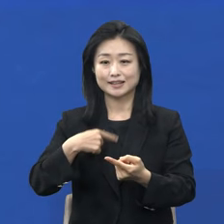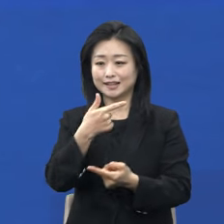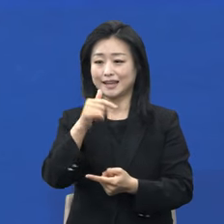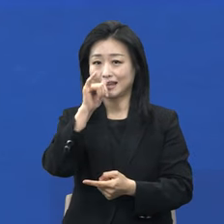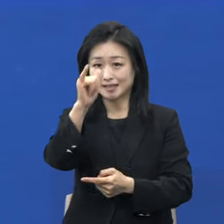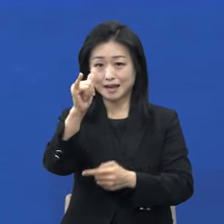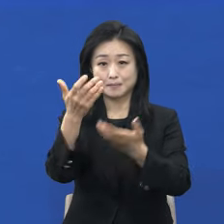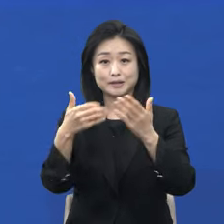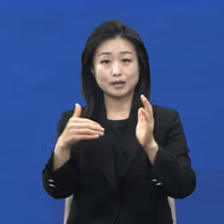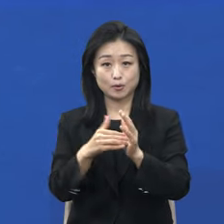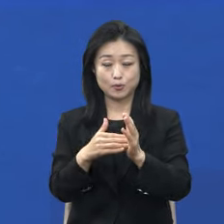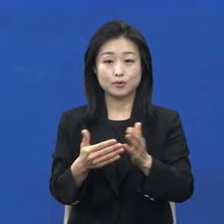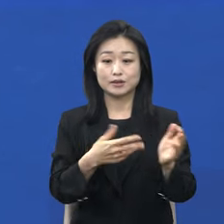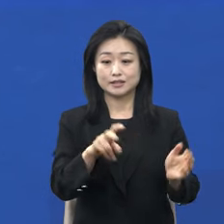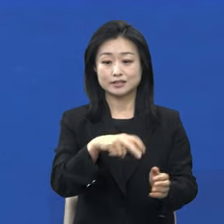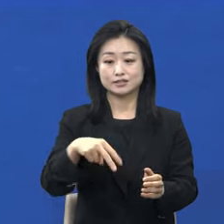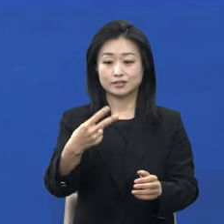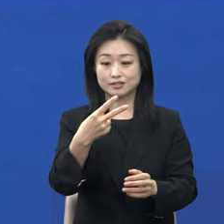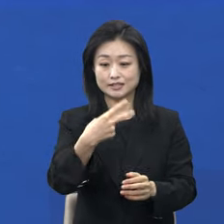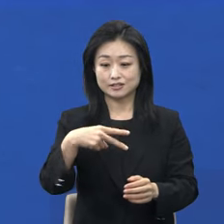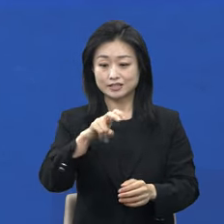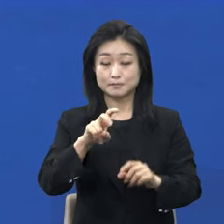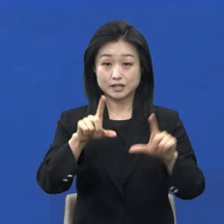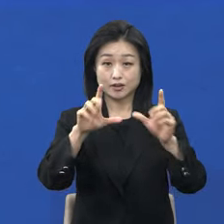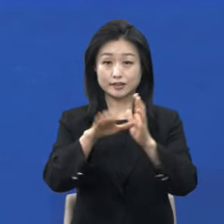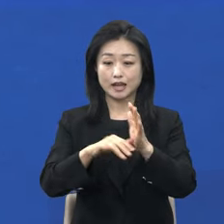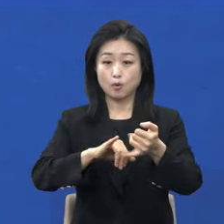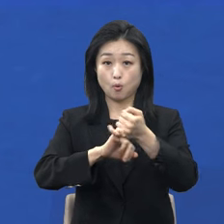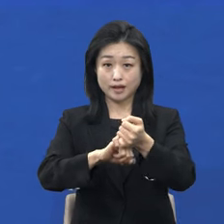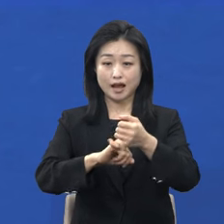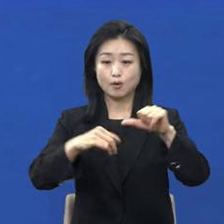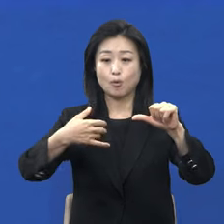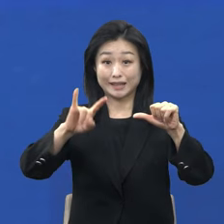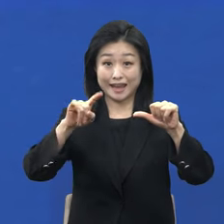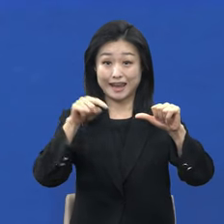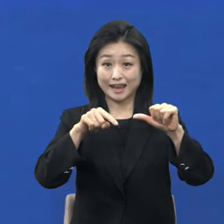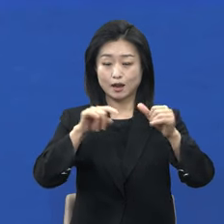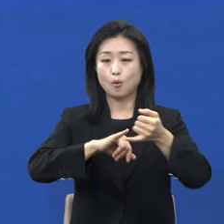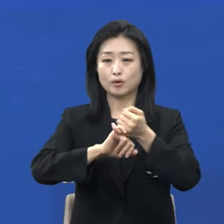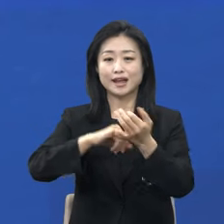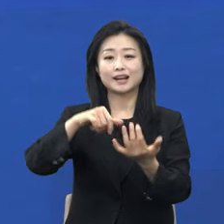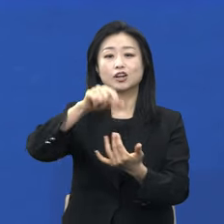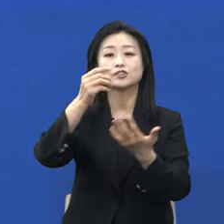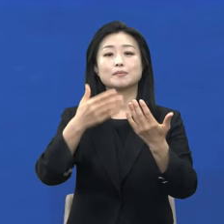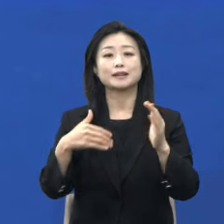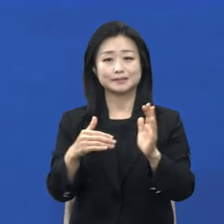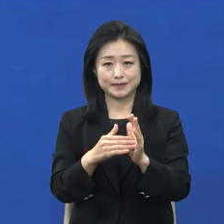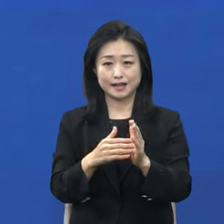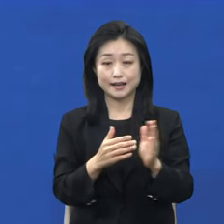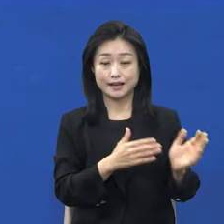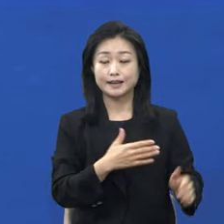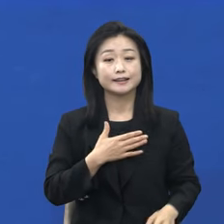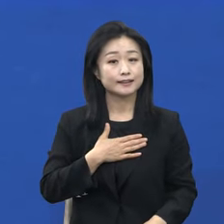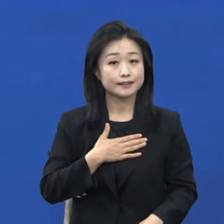2020년 총선거에서 민주당 5대 공약으로 선정되기도 하였습니다. 또